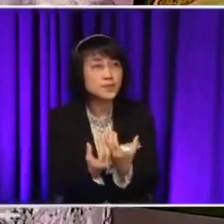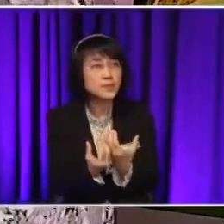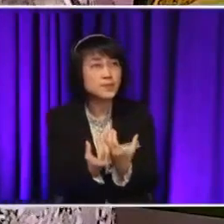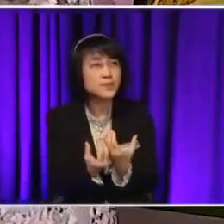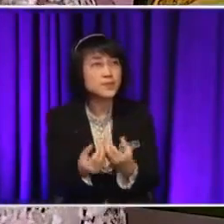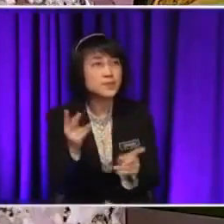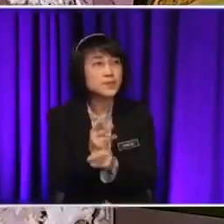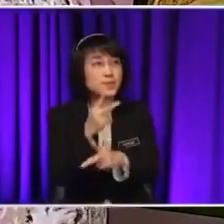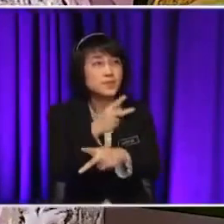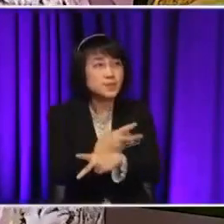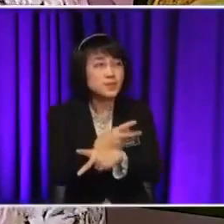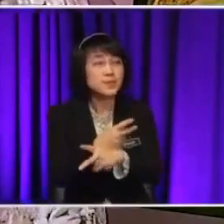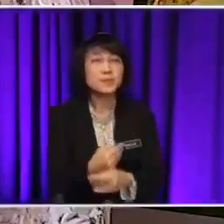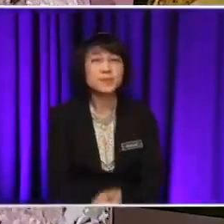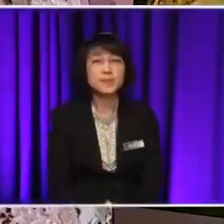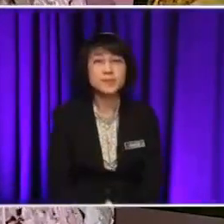Okey.